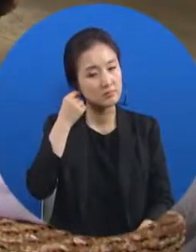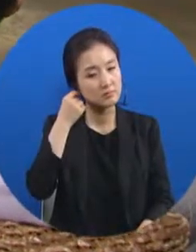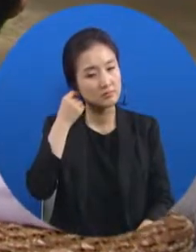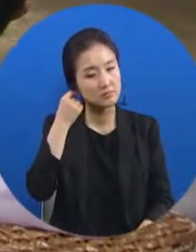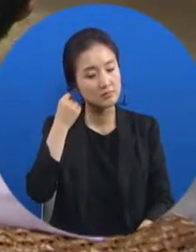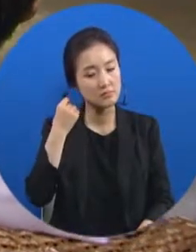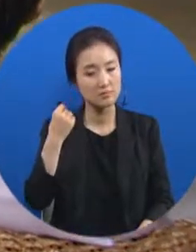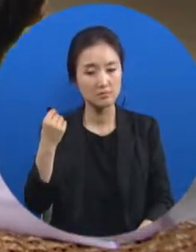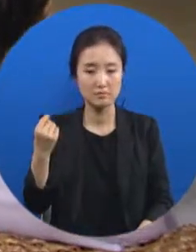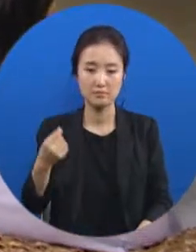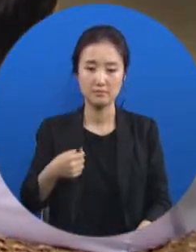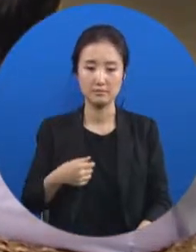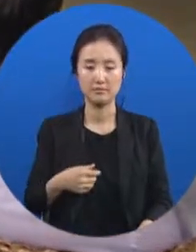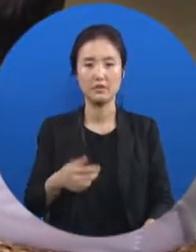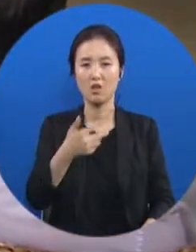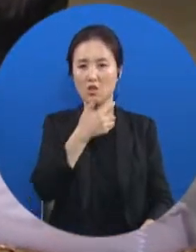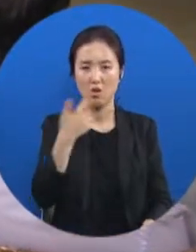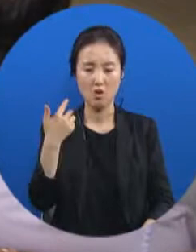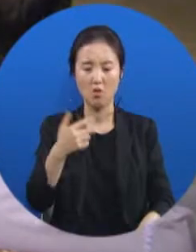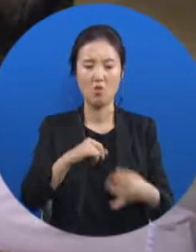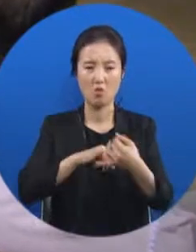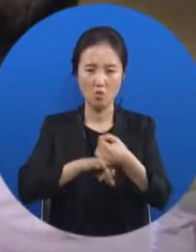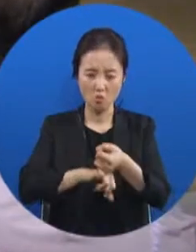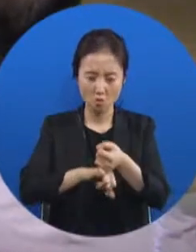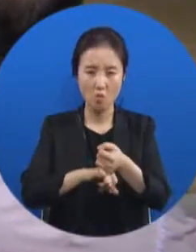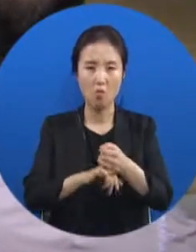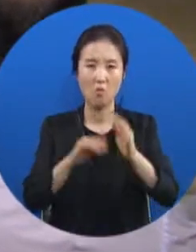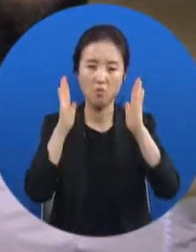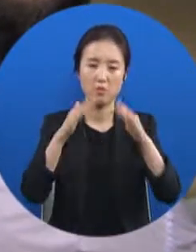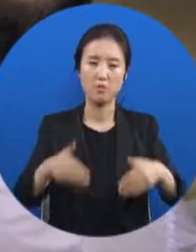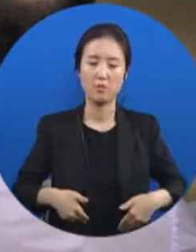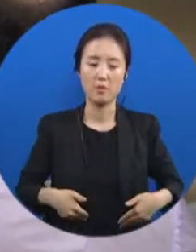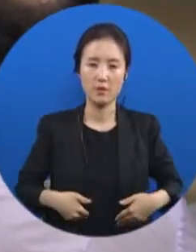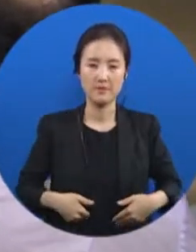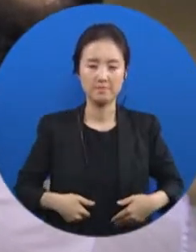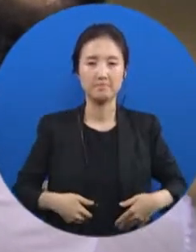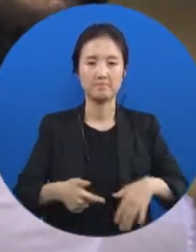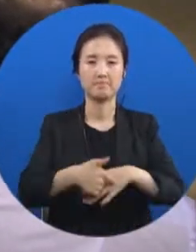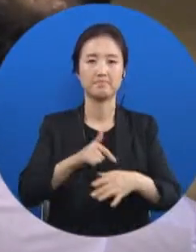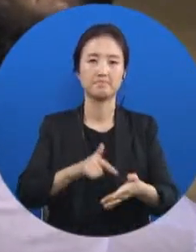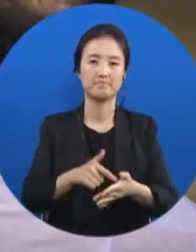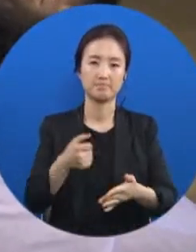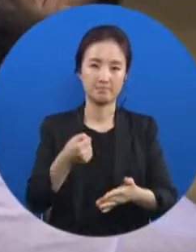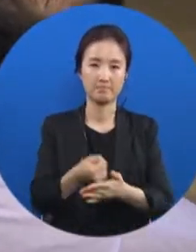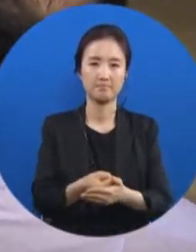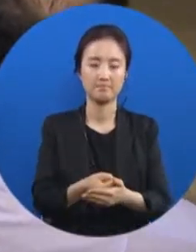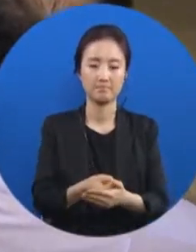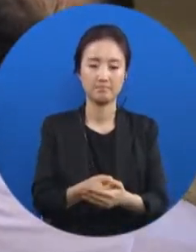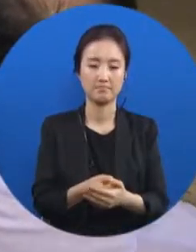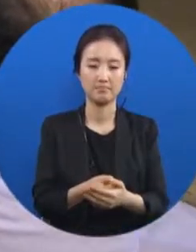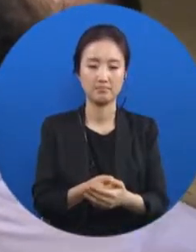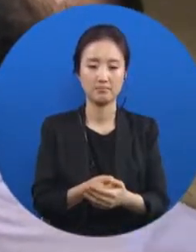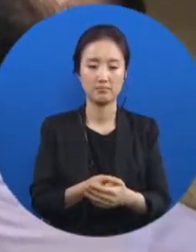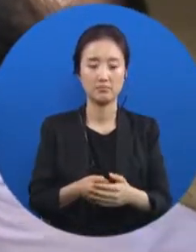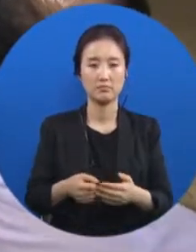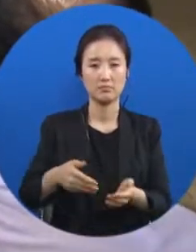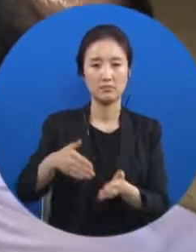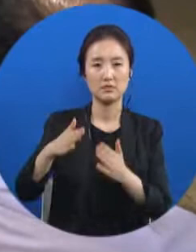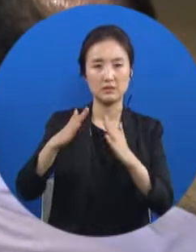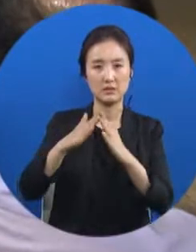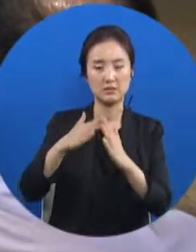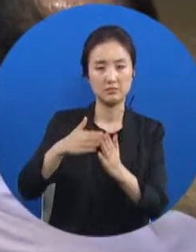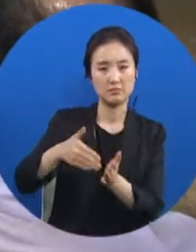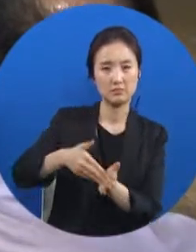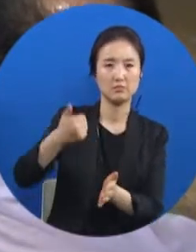저는 영어는 무조건 해야 되겠다 라고 해가지고 영어를 이게 뭐 쫓겨나고 이거 상관없이